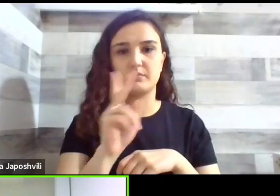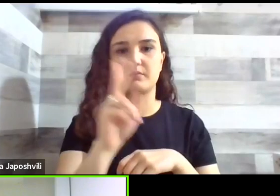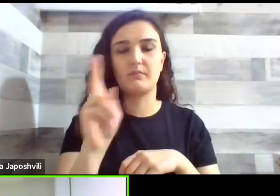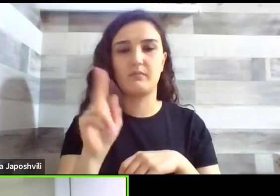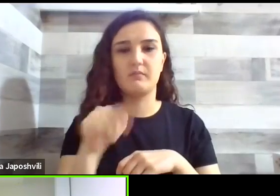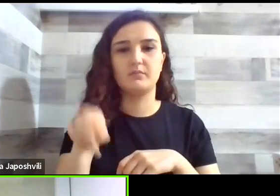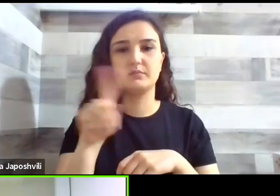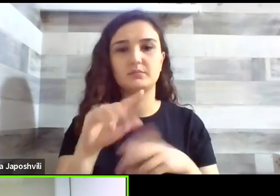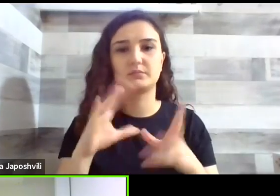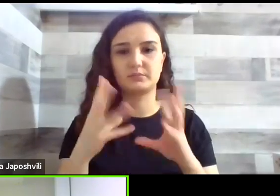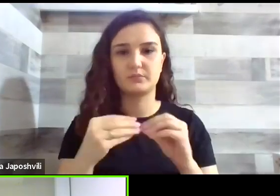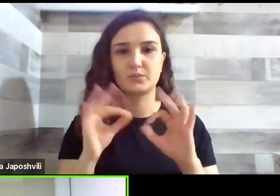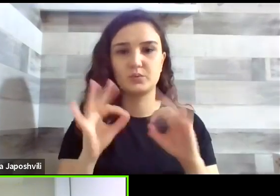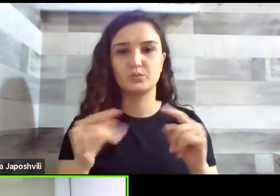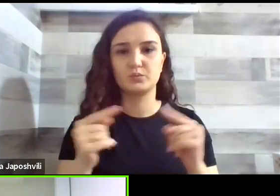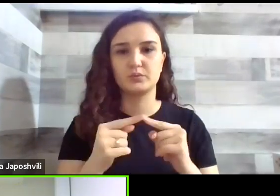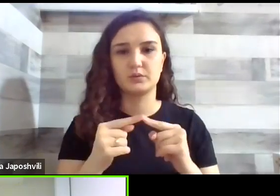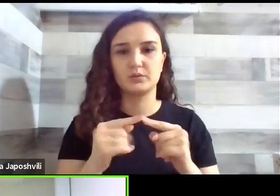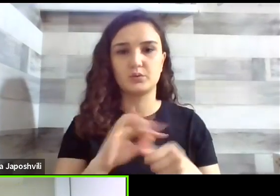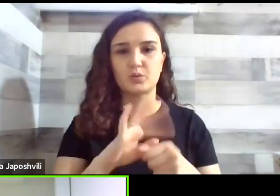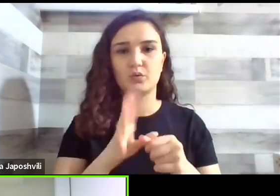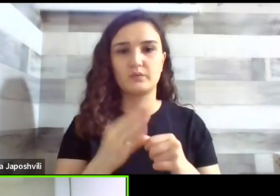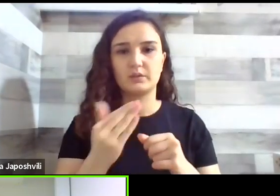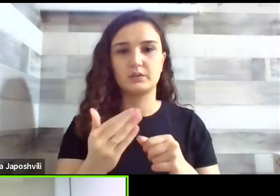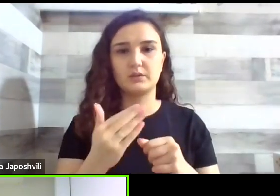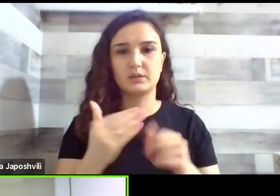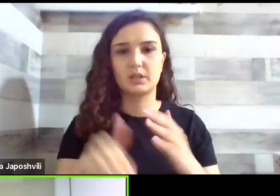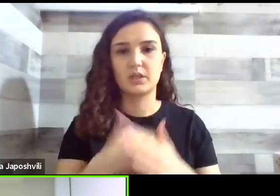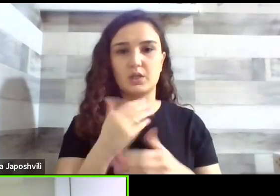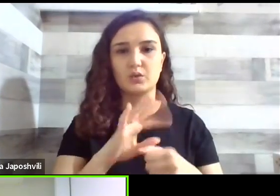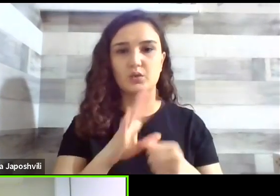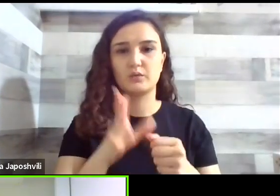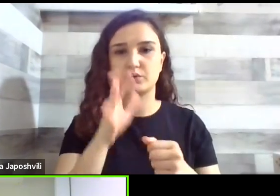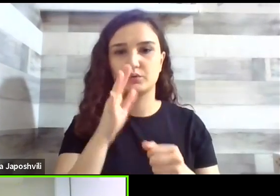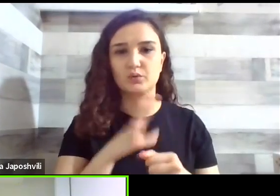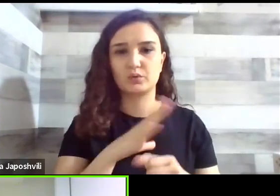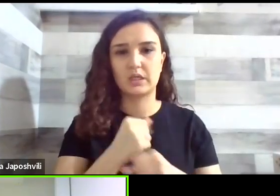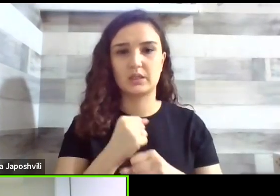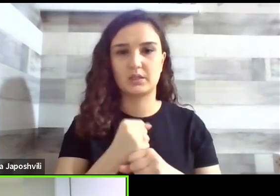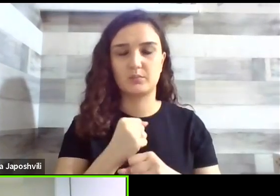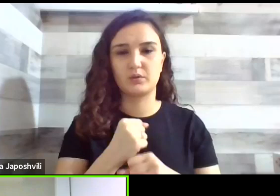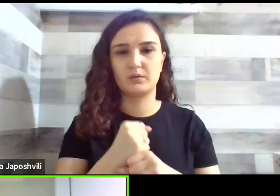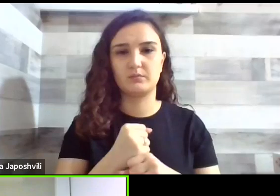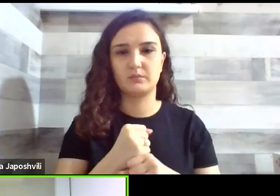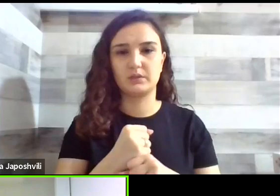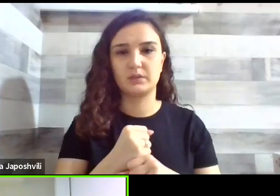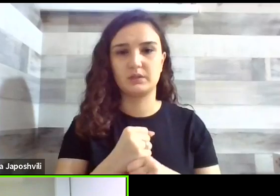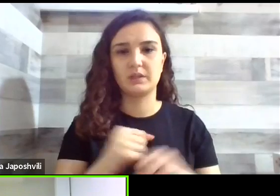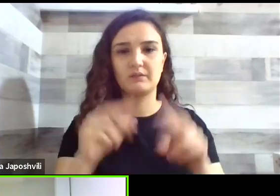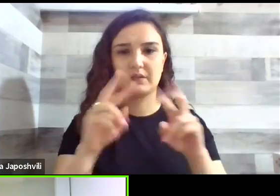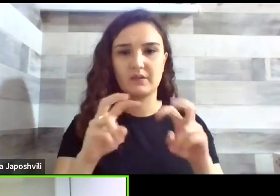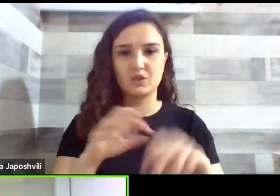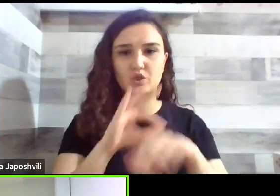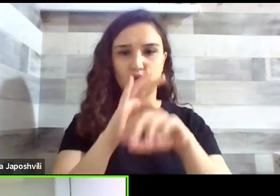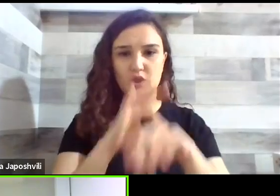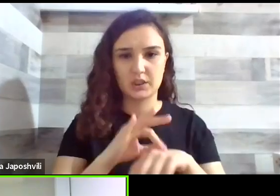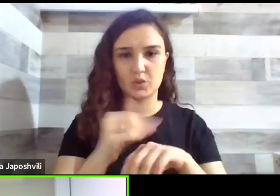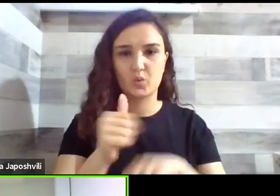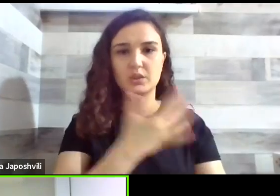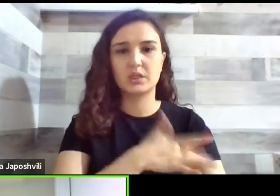რომელსაც სხვათაშორის ზუსტად კოვიდის, ახალი კოვიდის დროს ჰქონდა გაკეთებული კვლევაც ჩაატარეს როგორც